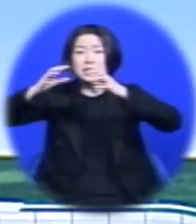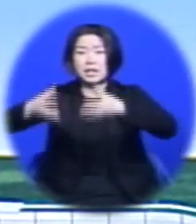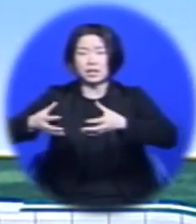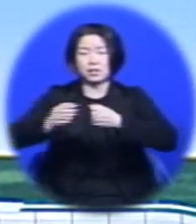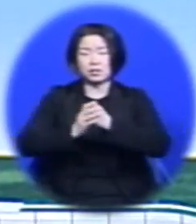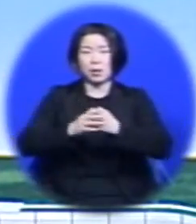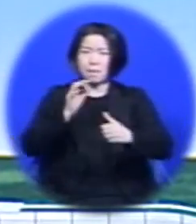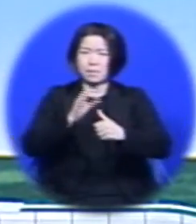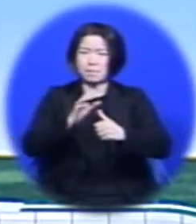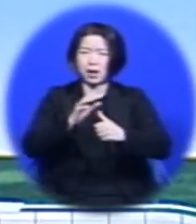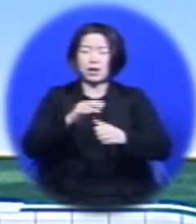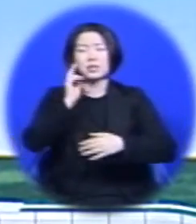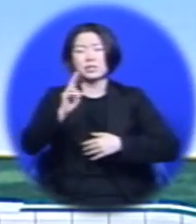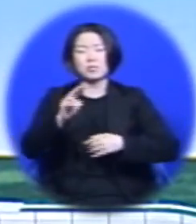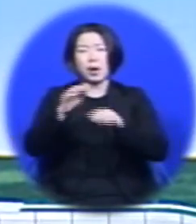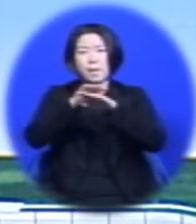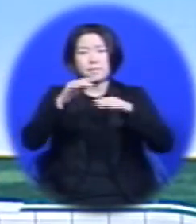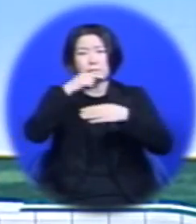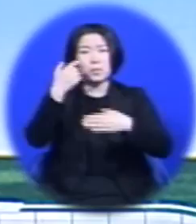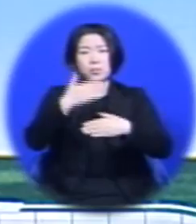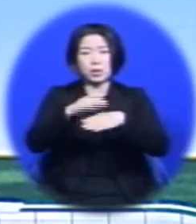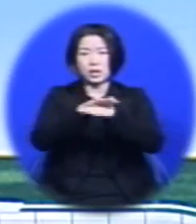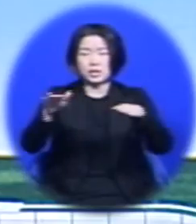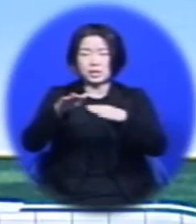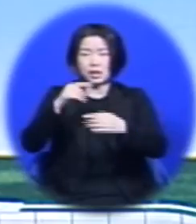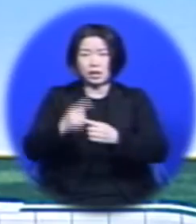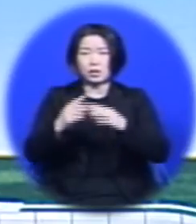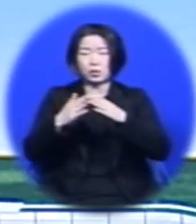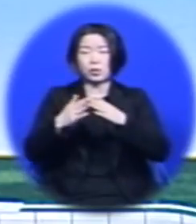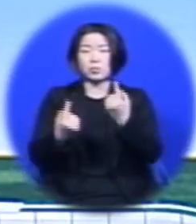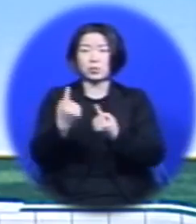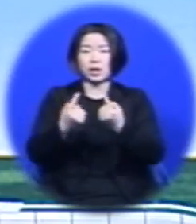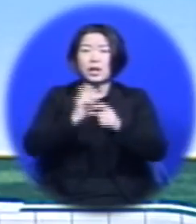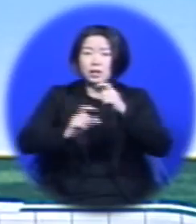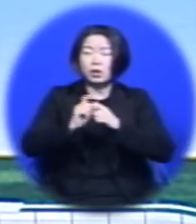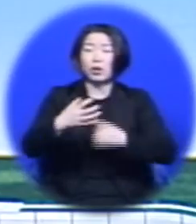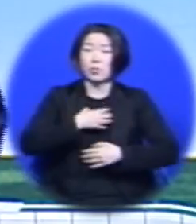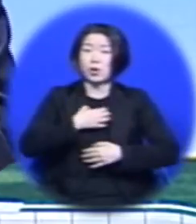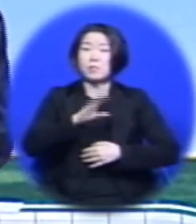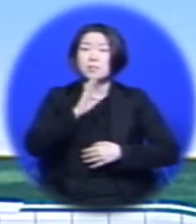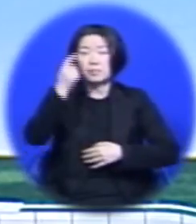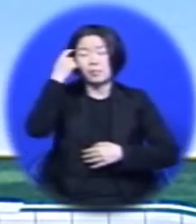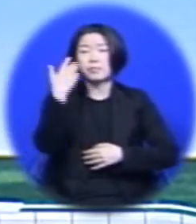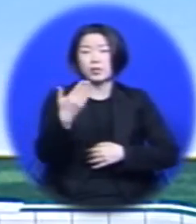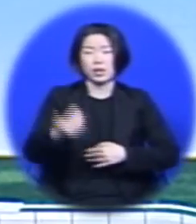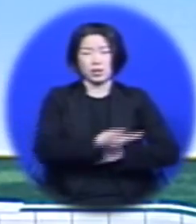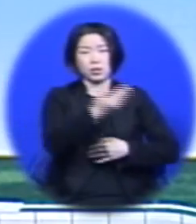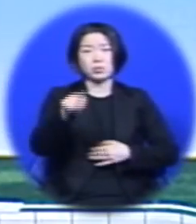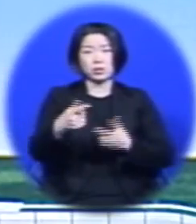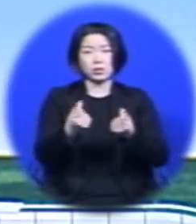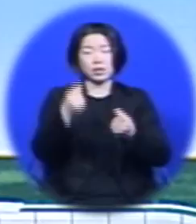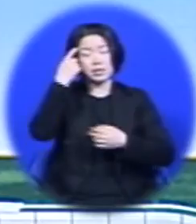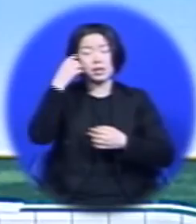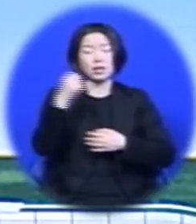이지만 적 북한에는 지하 교회 보다 더 위험한 것 맞습니까 여러분은 그렇게 생각하십니까